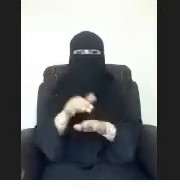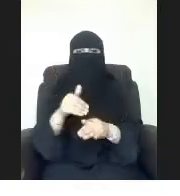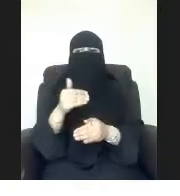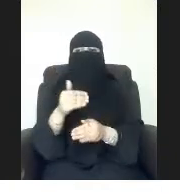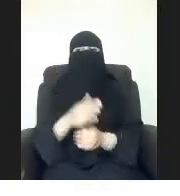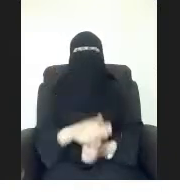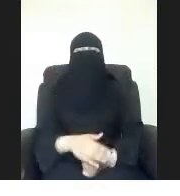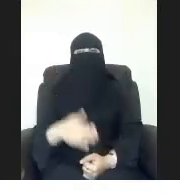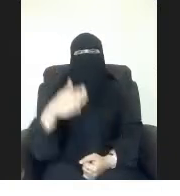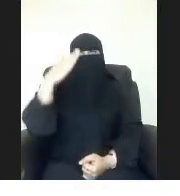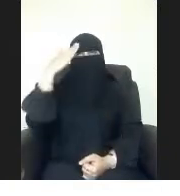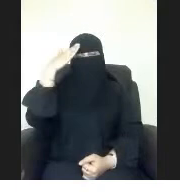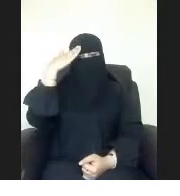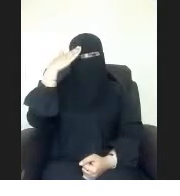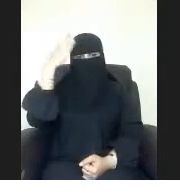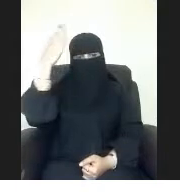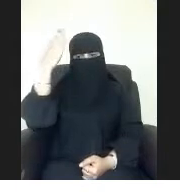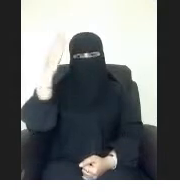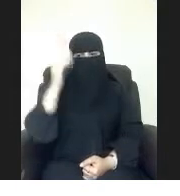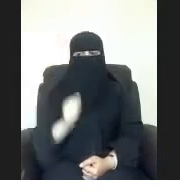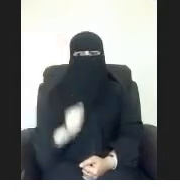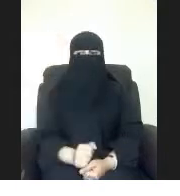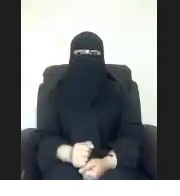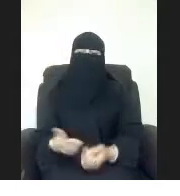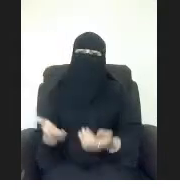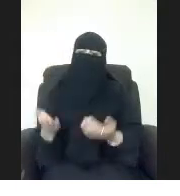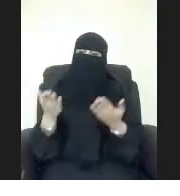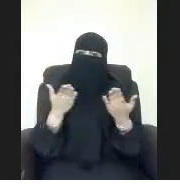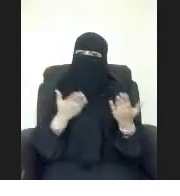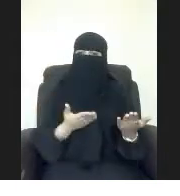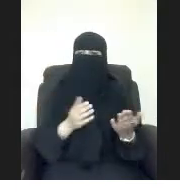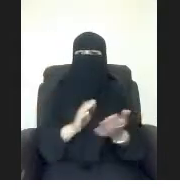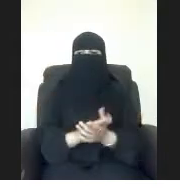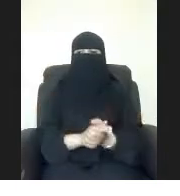والسلام عليكم ورحمة الله وبركاته، وأنا آسف الحقيقة للسرعة